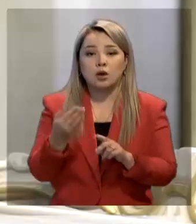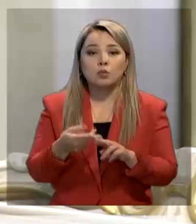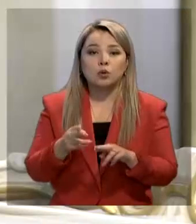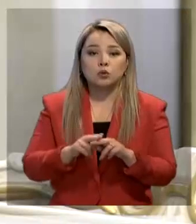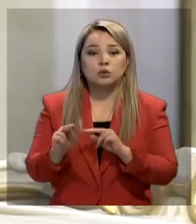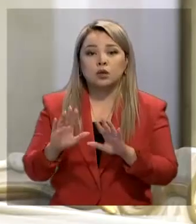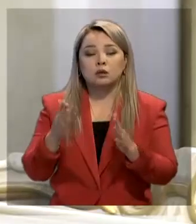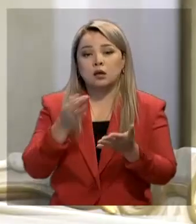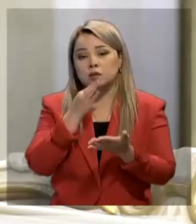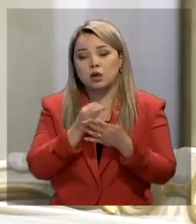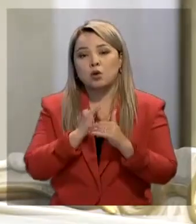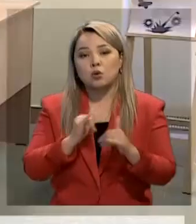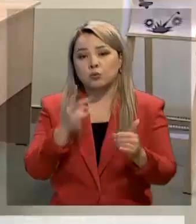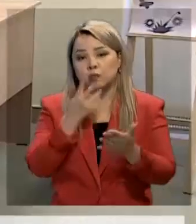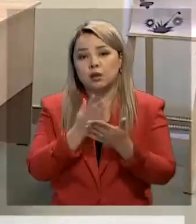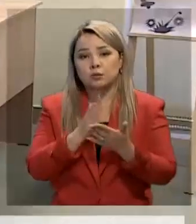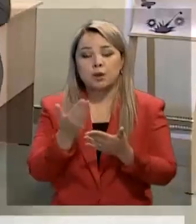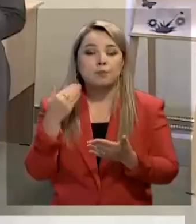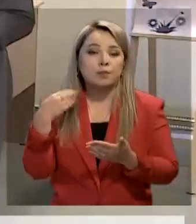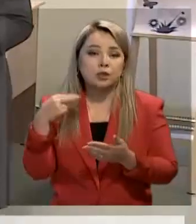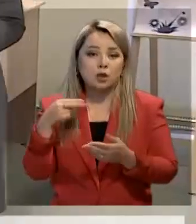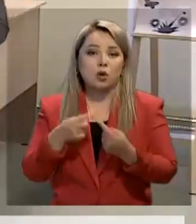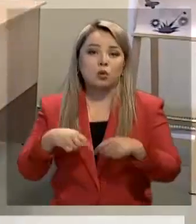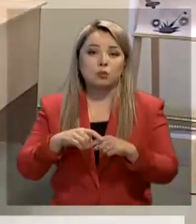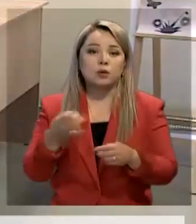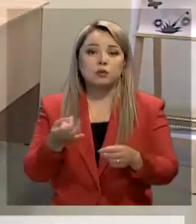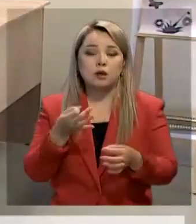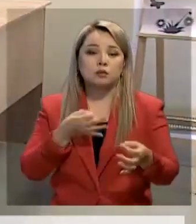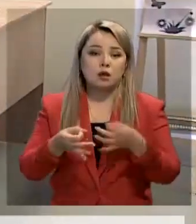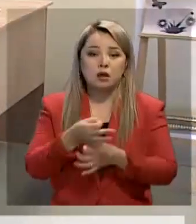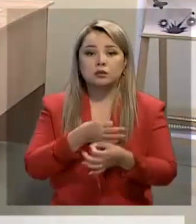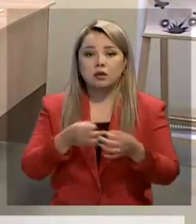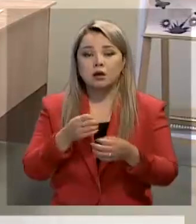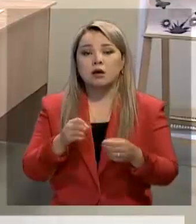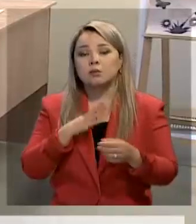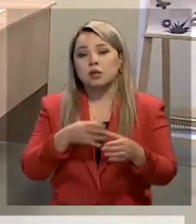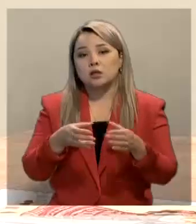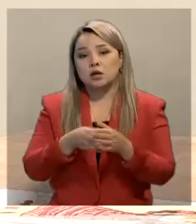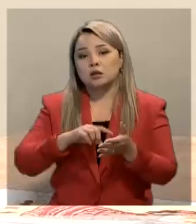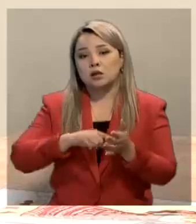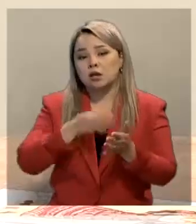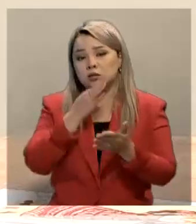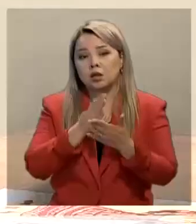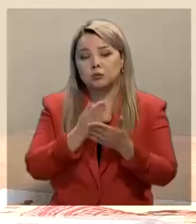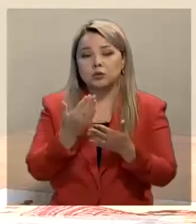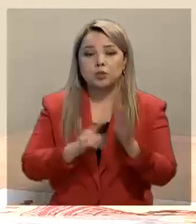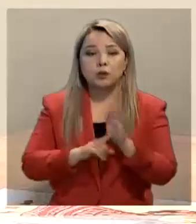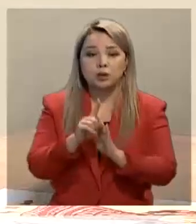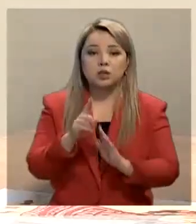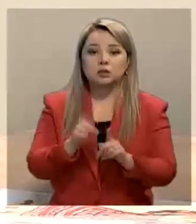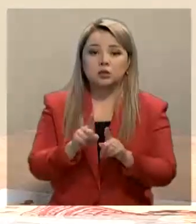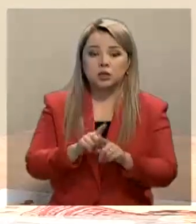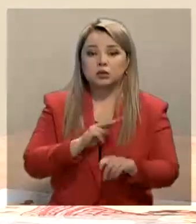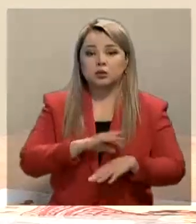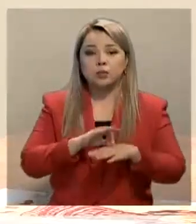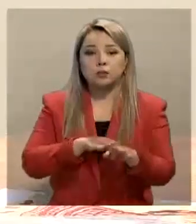мұндай оқиғалар көбейіп барады. Президент қоғамда қызу талқыға түскен арт спорт жобасына нүкте қойды. Бастапқыда бұл игі